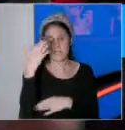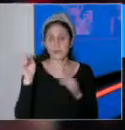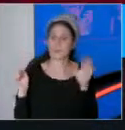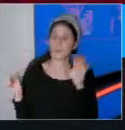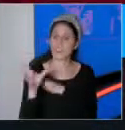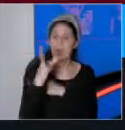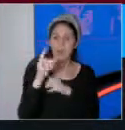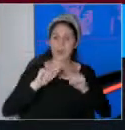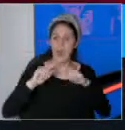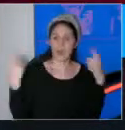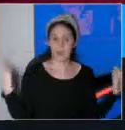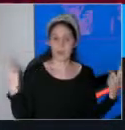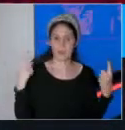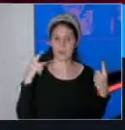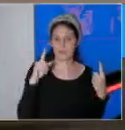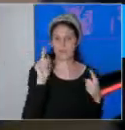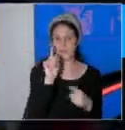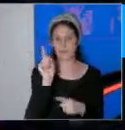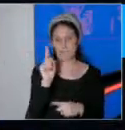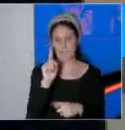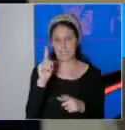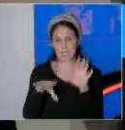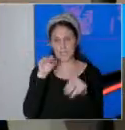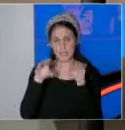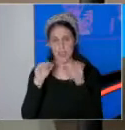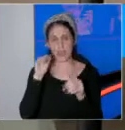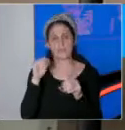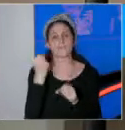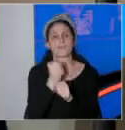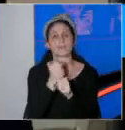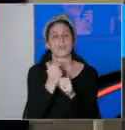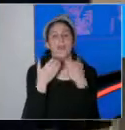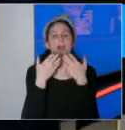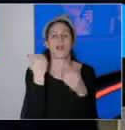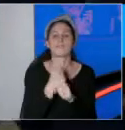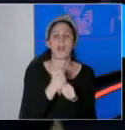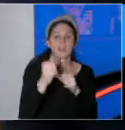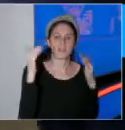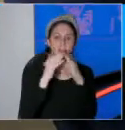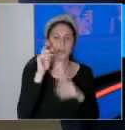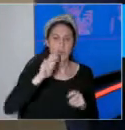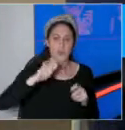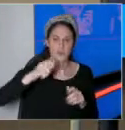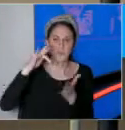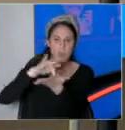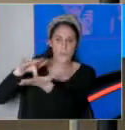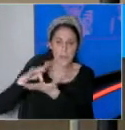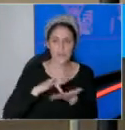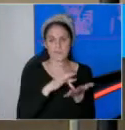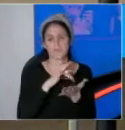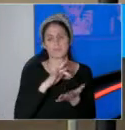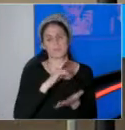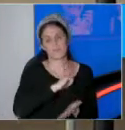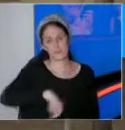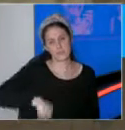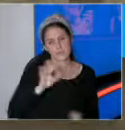מאשר זאתי שנבחרה, על ידי הפעלה של בתי המחוקקים המקומיים והרשויות המשפטיות, אבל כידוע